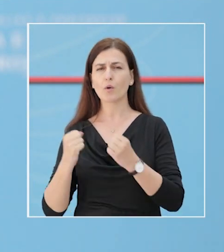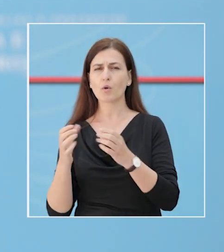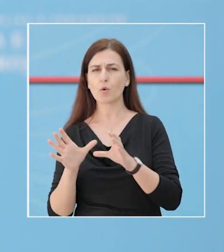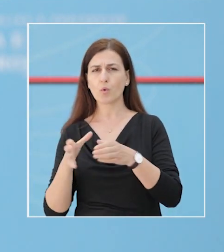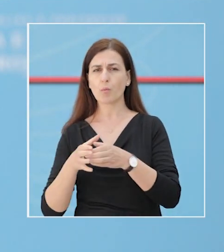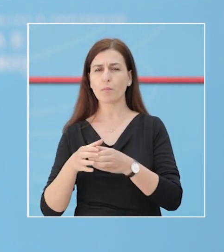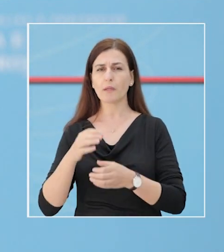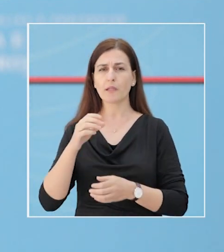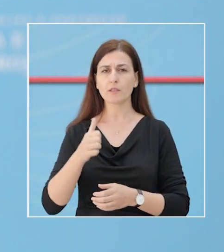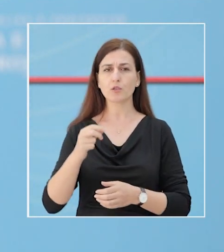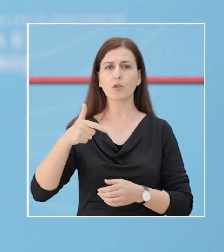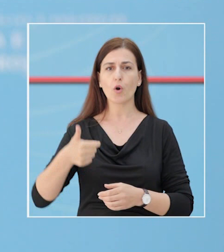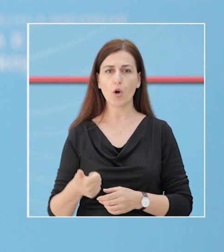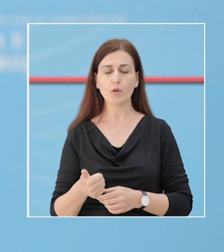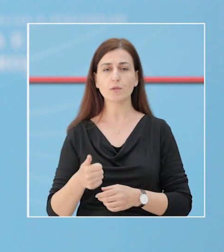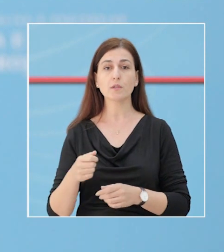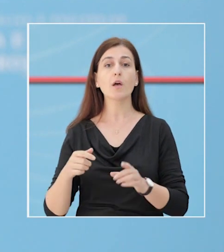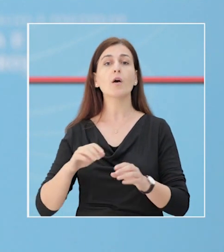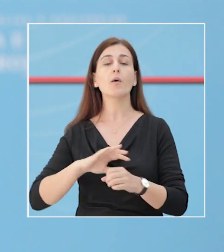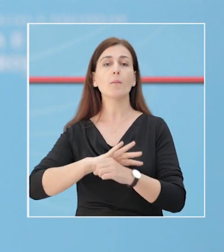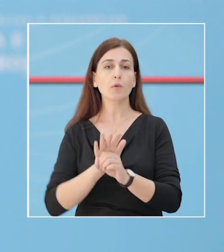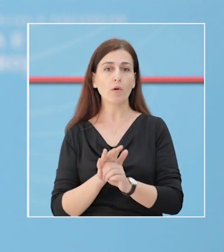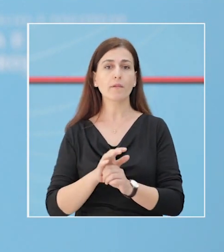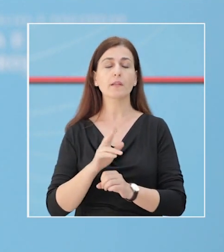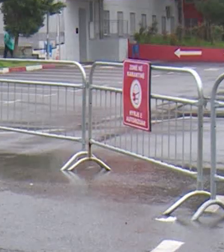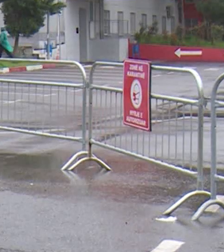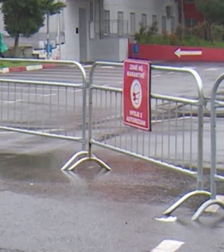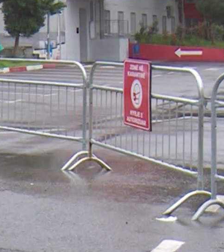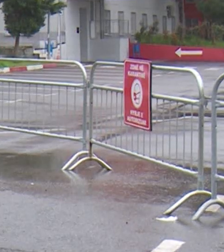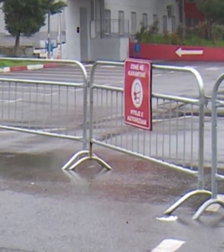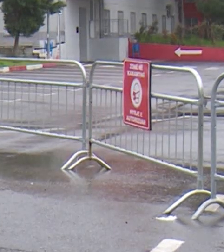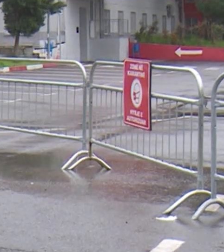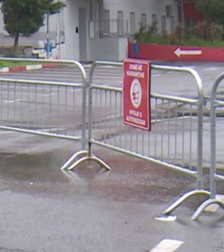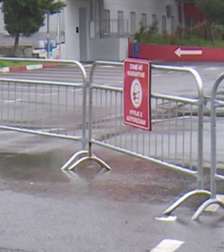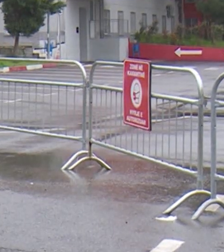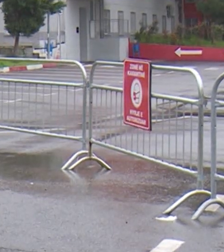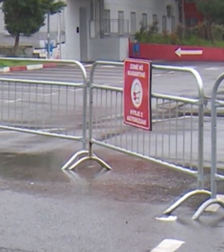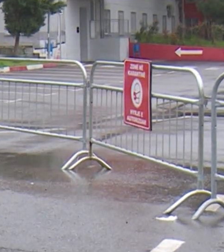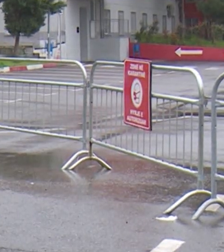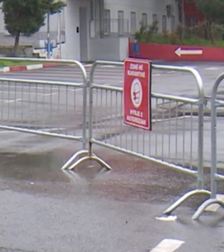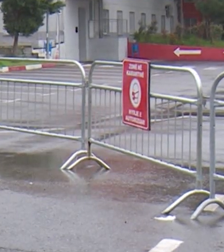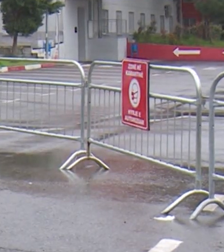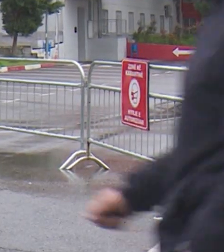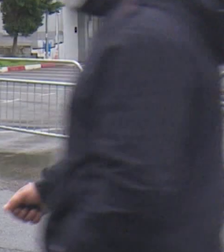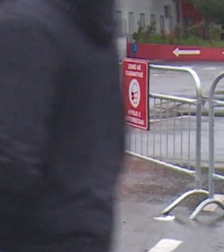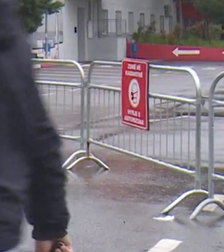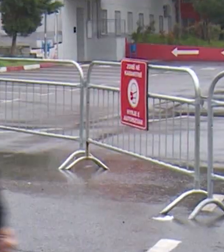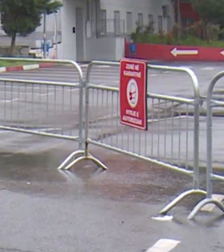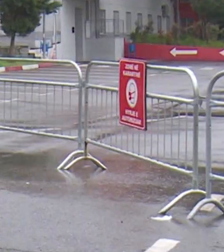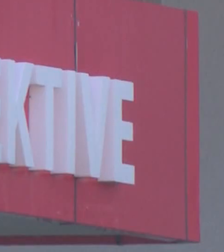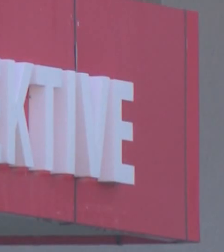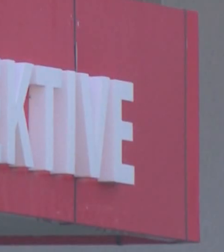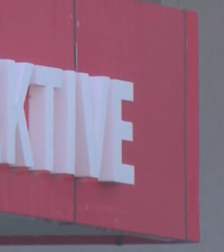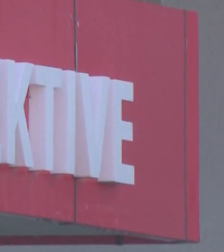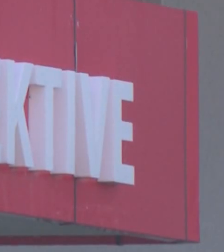këforit, pozitiv me COVID-19, rastet importuara nga Kosova. Shifrat flasin për 455 të shëlluar. Oro të